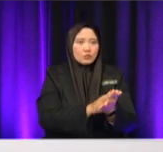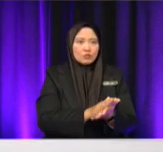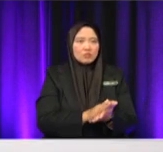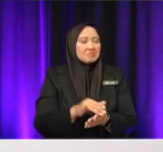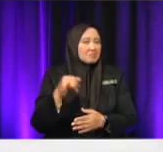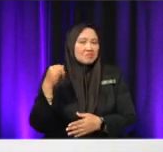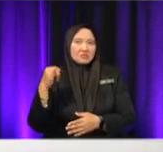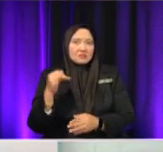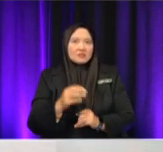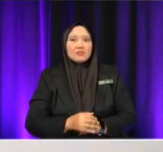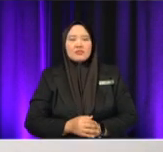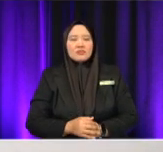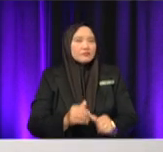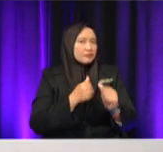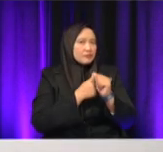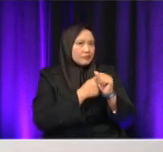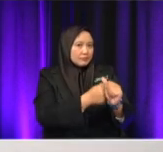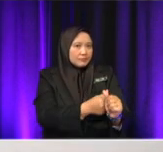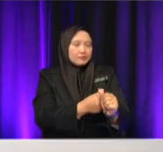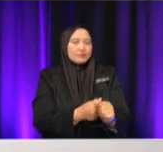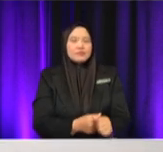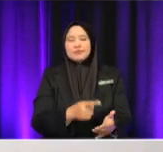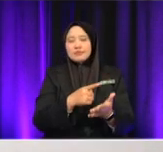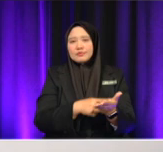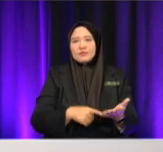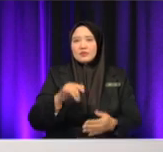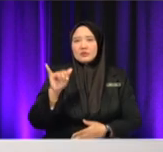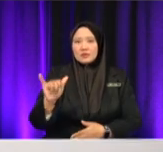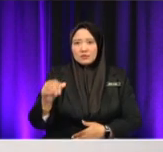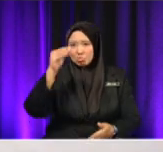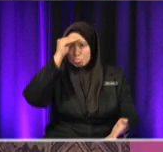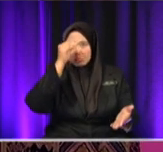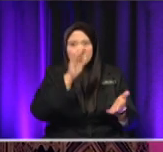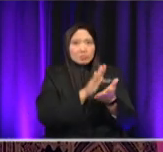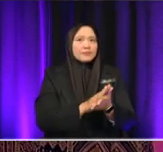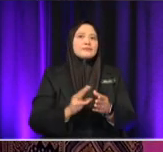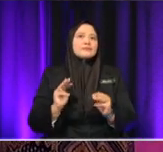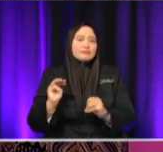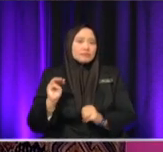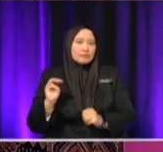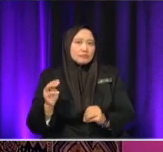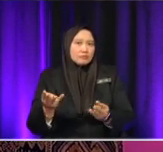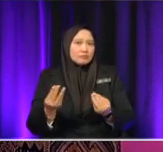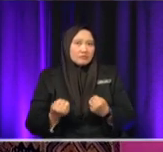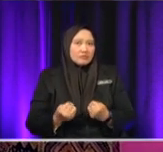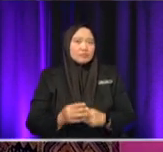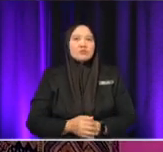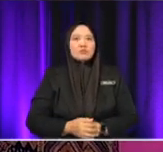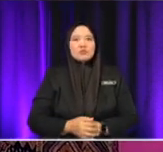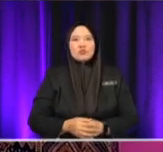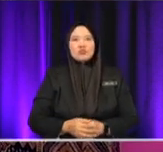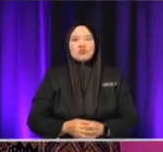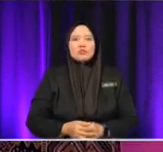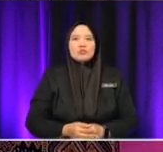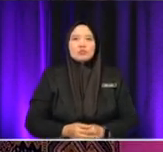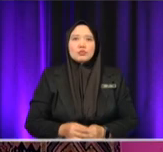perintah Allah aku yang ditetapkan oleh Allah suami hanya boleh memerintahkan si istri untuk